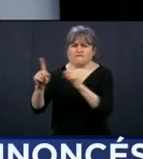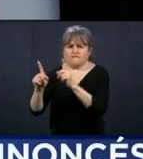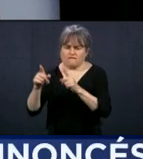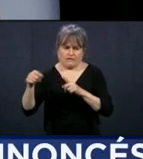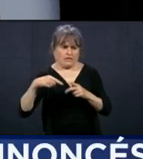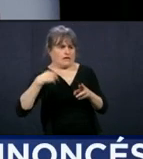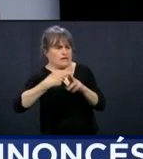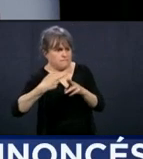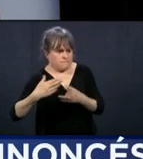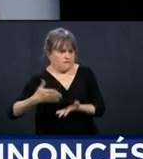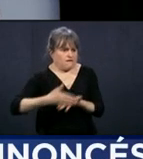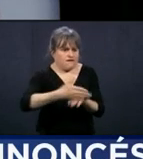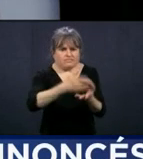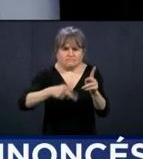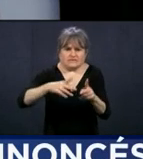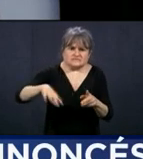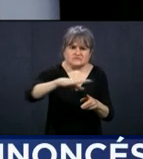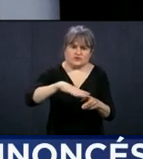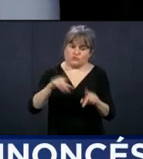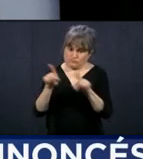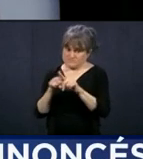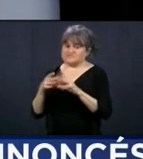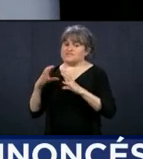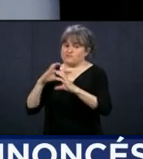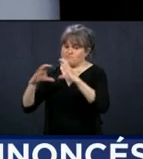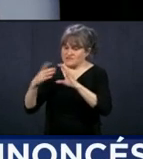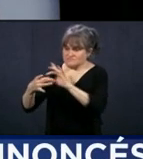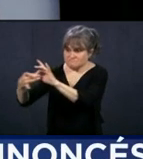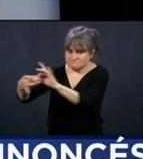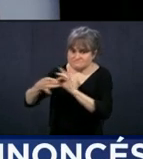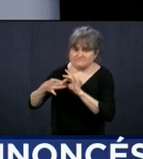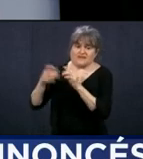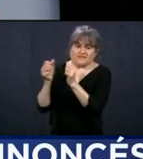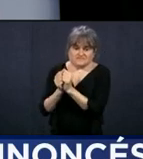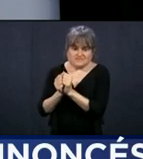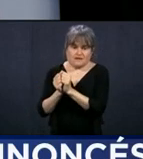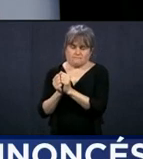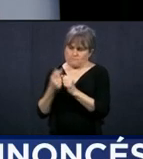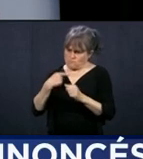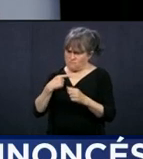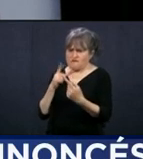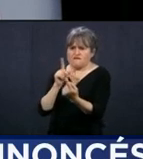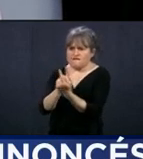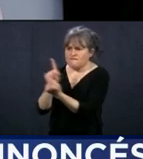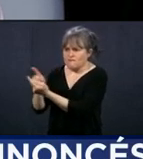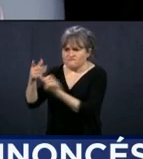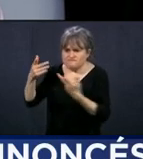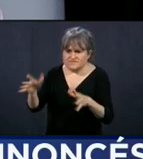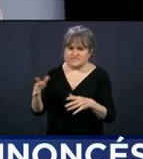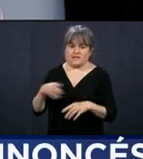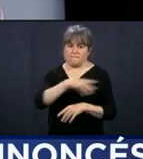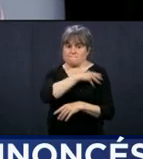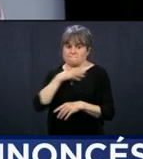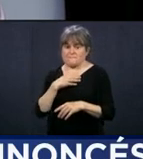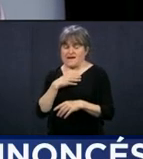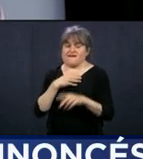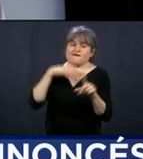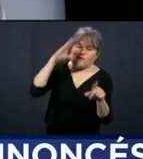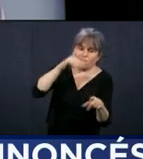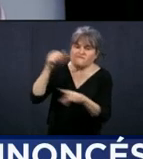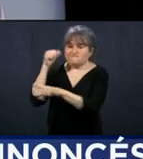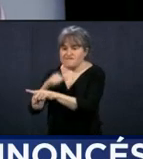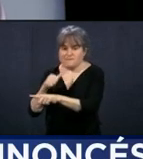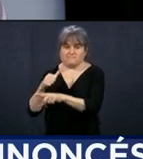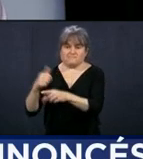très importants depuis le début pour avoir pris part à plusieurs rencontres avec plusieurs élus municipaux, les maires, les mairesses, les préfets, les